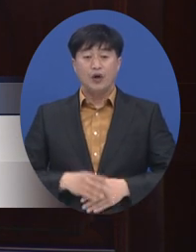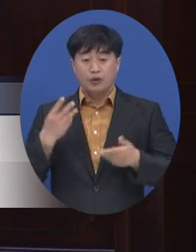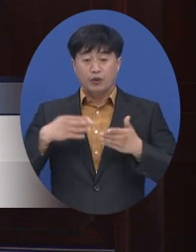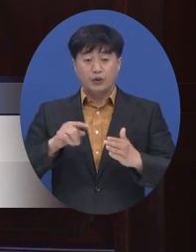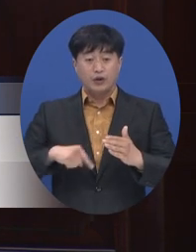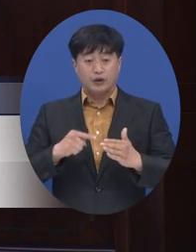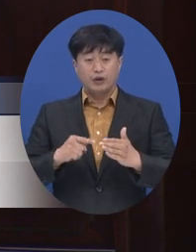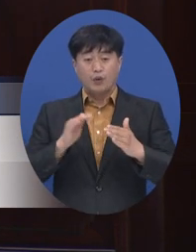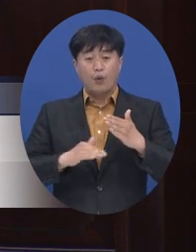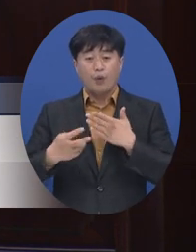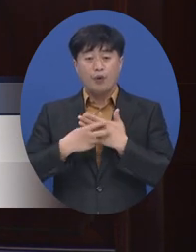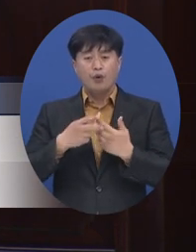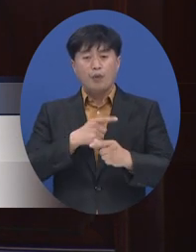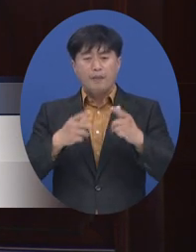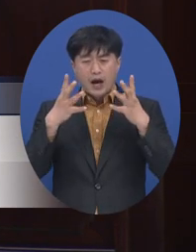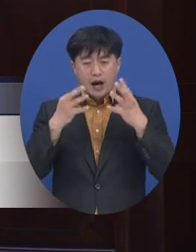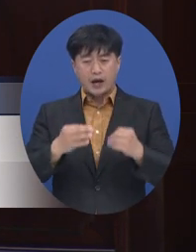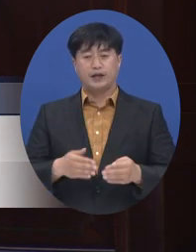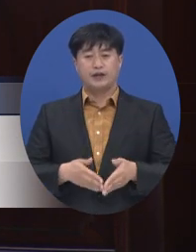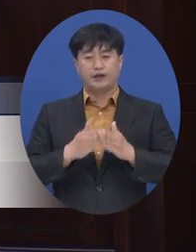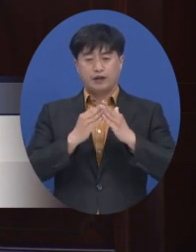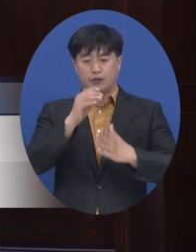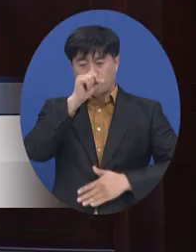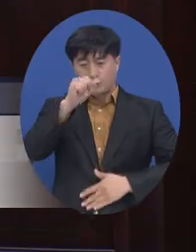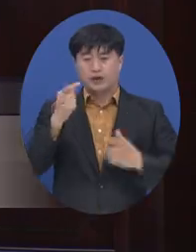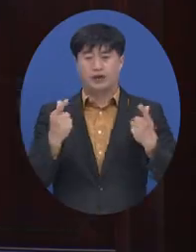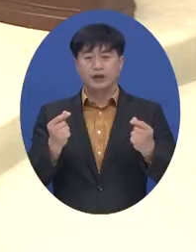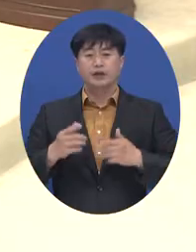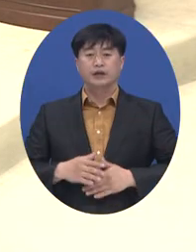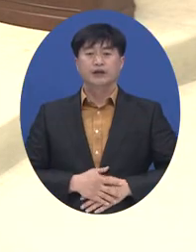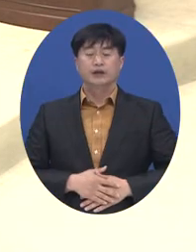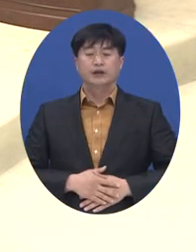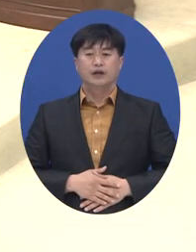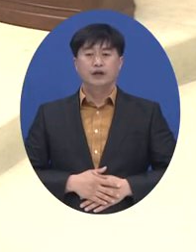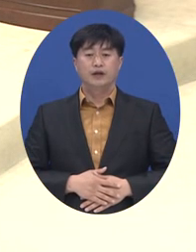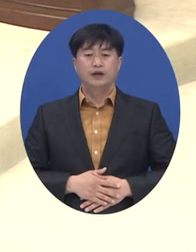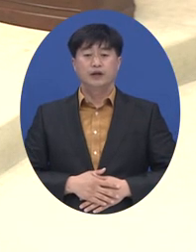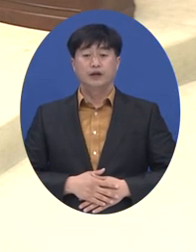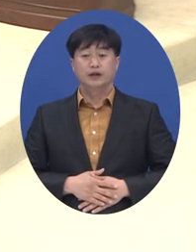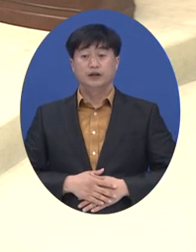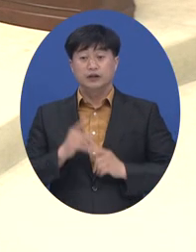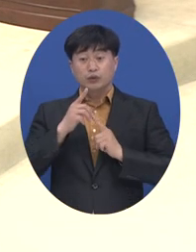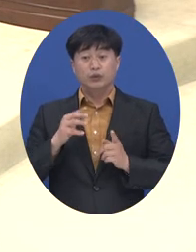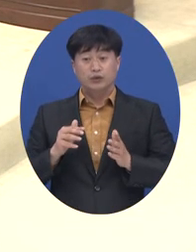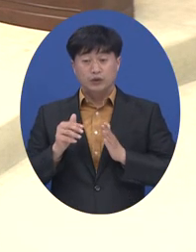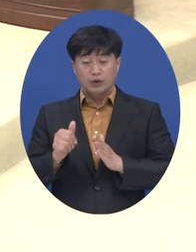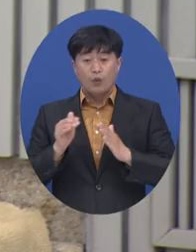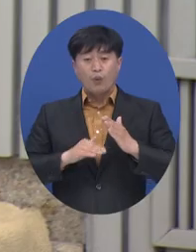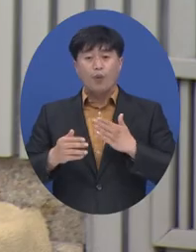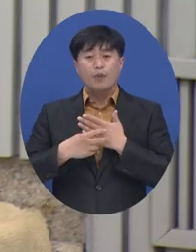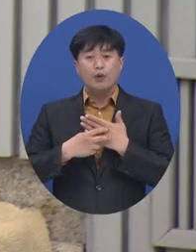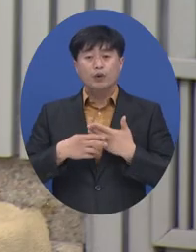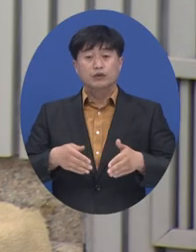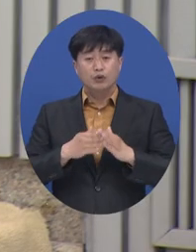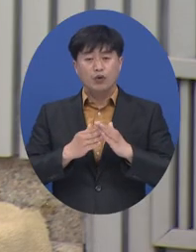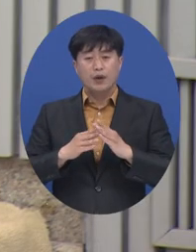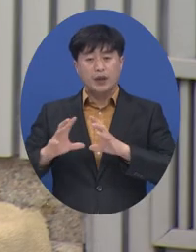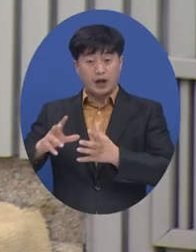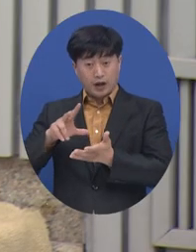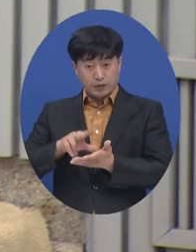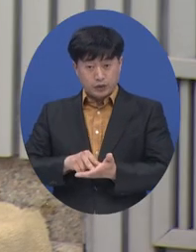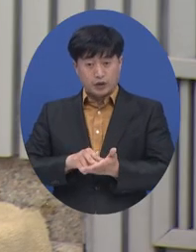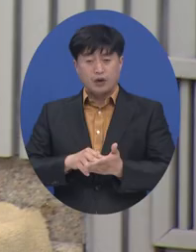경기 돈의 공공 병원을 더 많이 설립을 했으면 좋겠습니다 1 스타는 공공병원 설립은 국가적 화제 라며